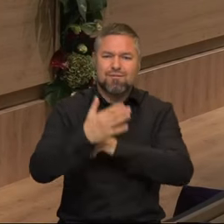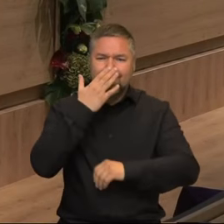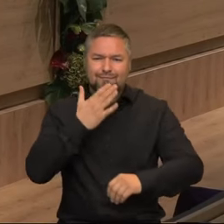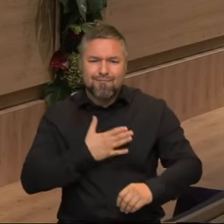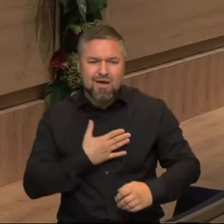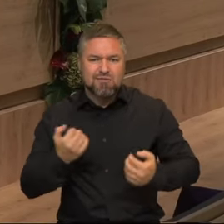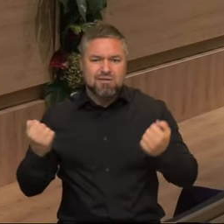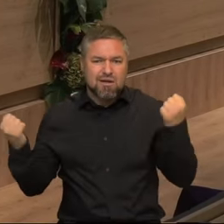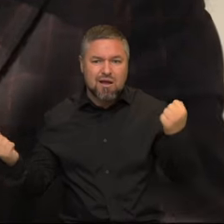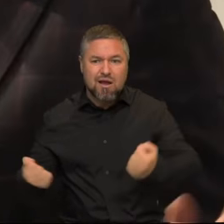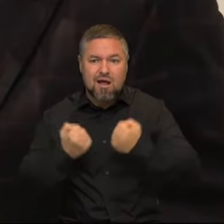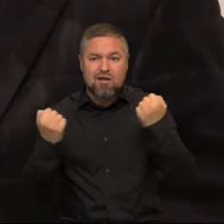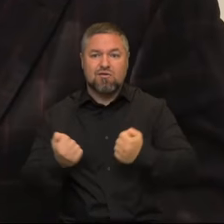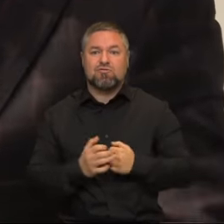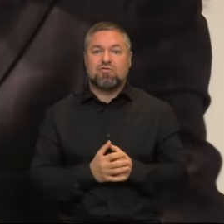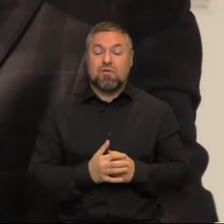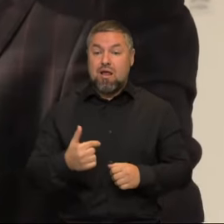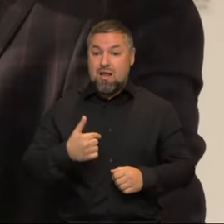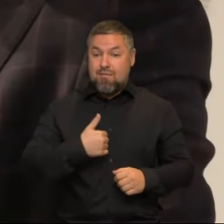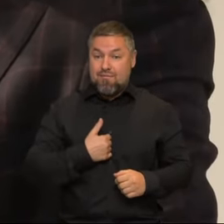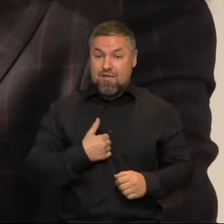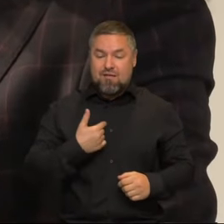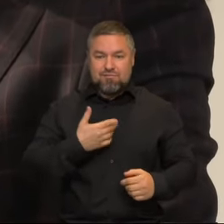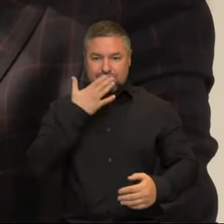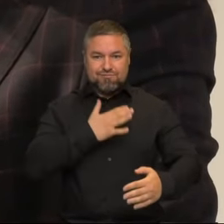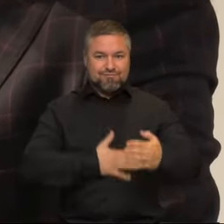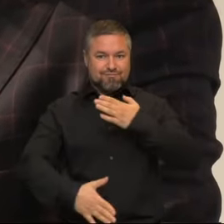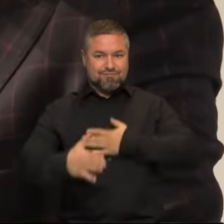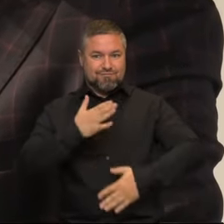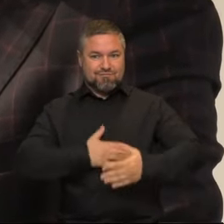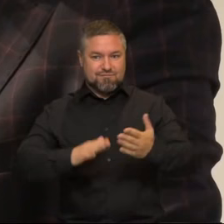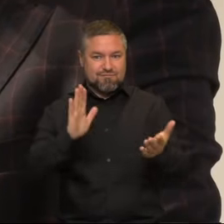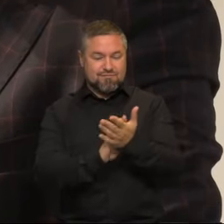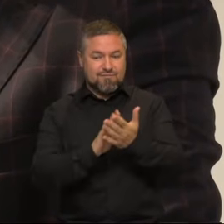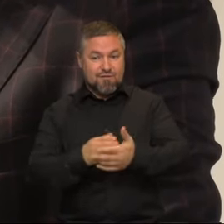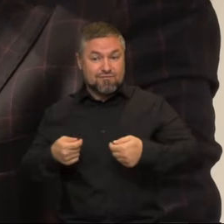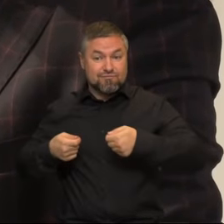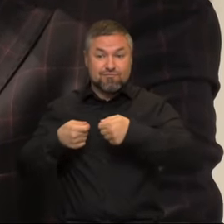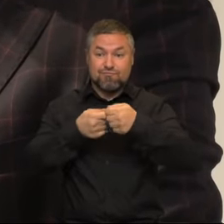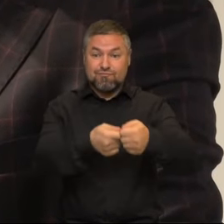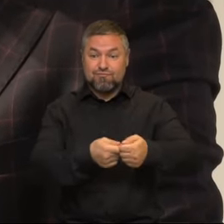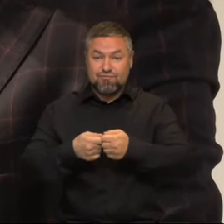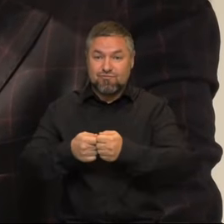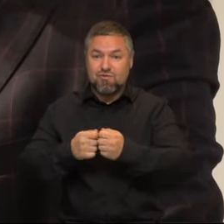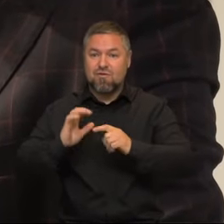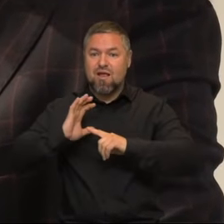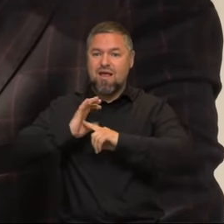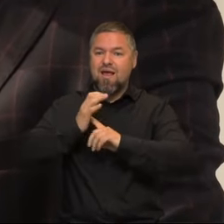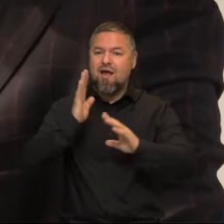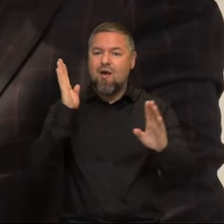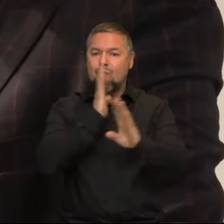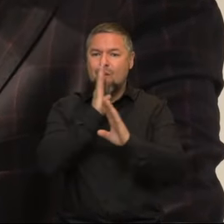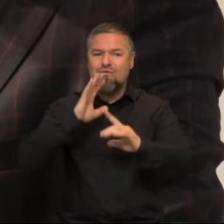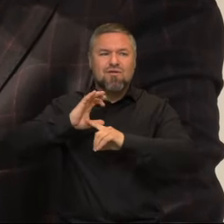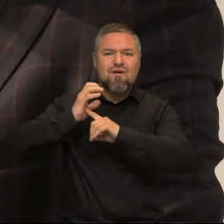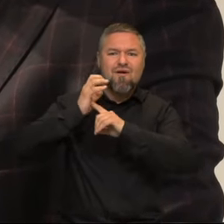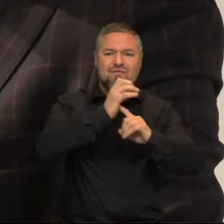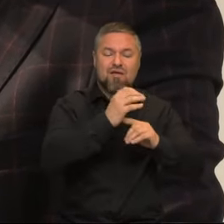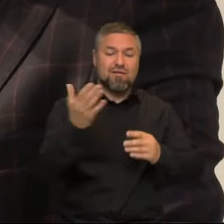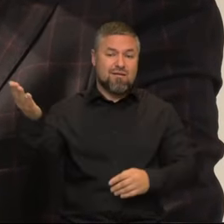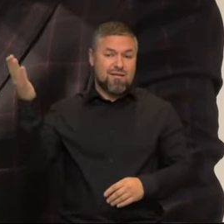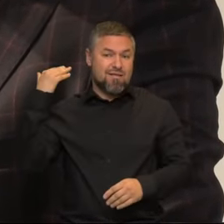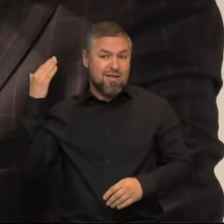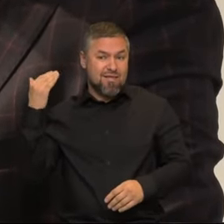pasji, zaangażowania. Mnie szczególnie ucieszyła ta nagroda związana z turbinami wiatrowymi. Całkiem